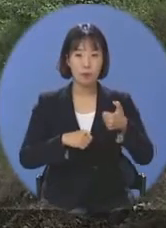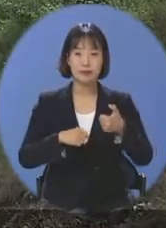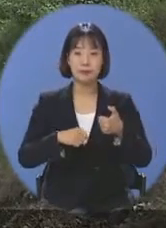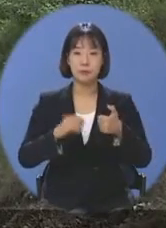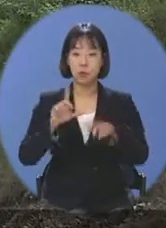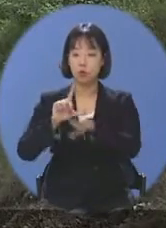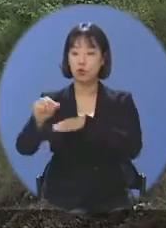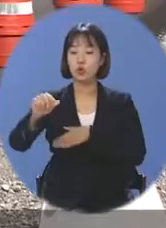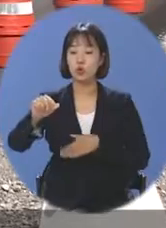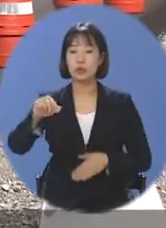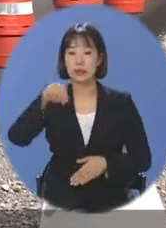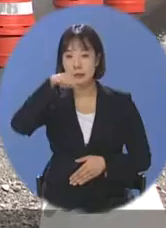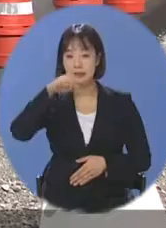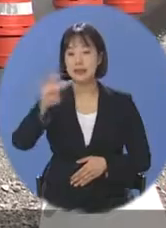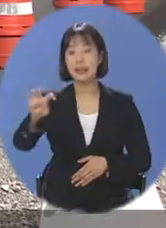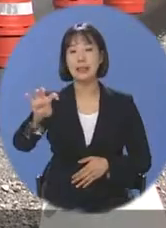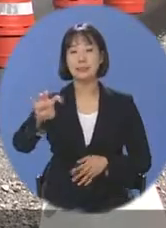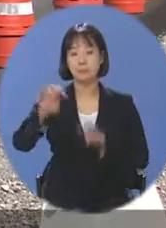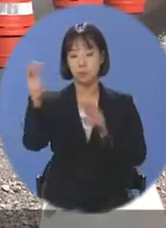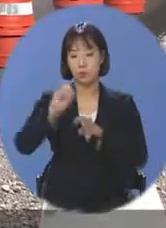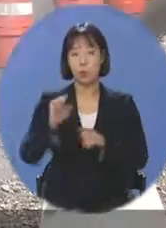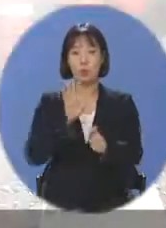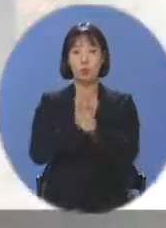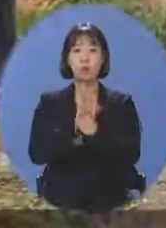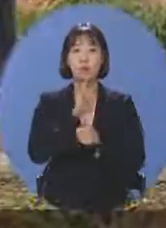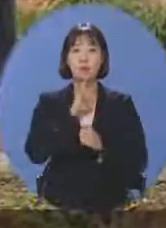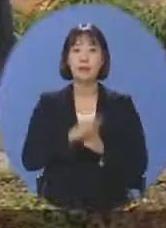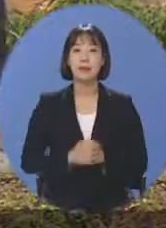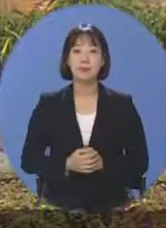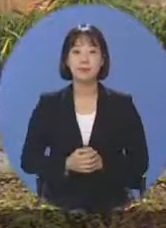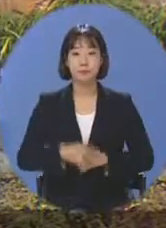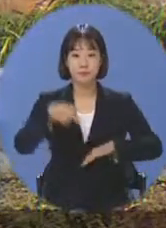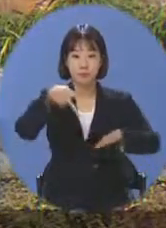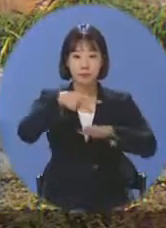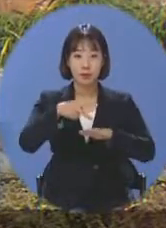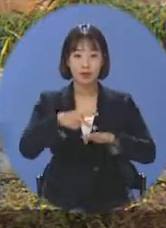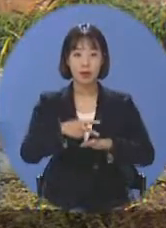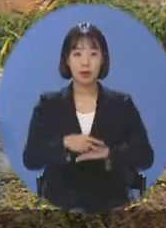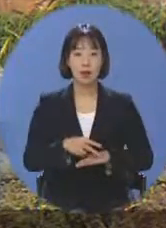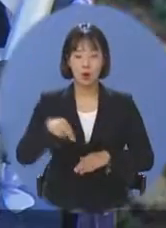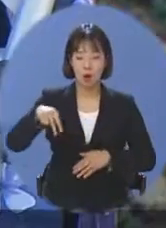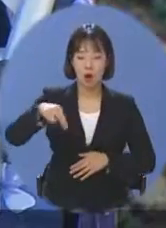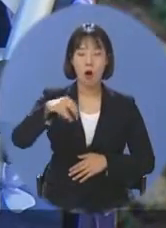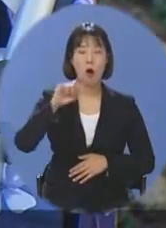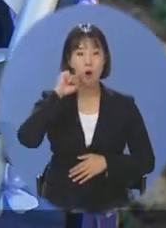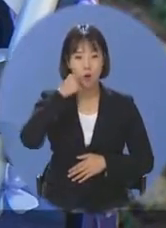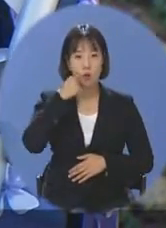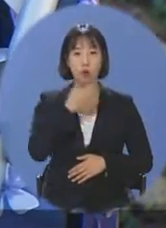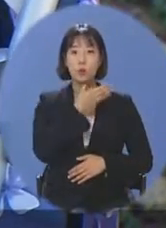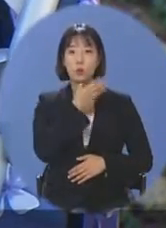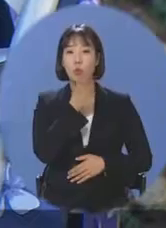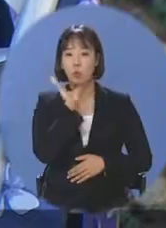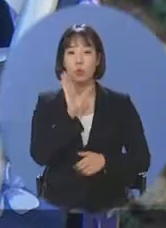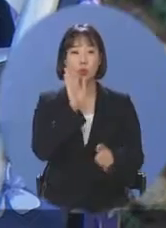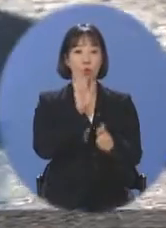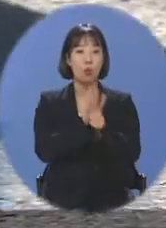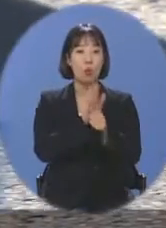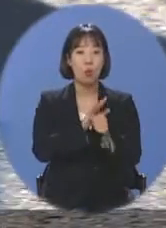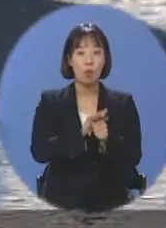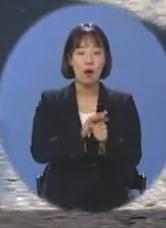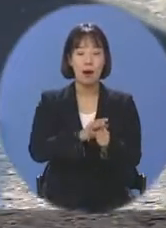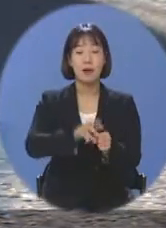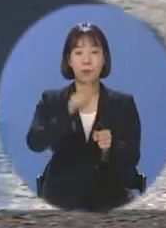각각 50%와 40%에 이릅니다. 신안군이 거동이 불편한 노인들의 이동권 보장과 사회